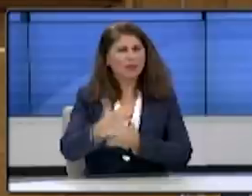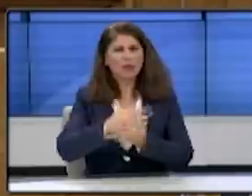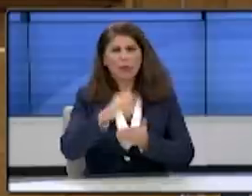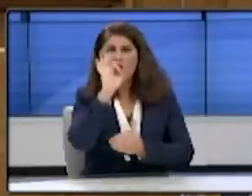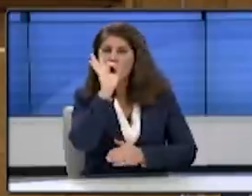εισόδημα.